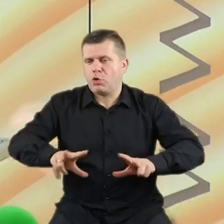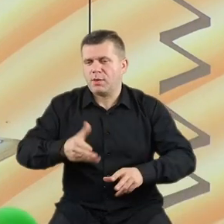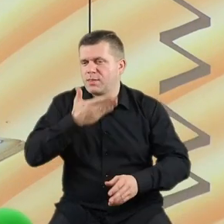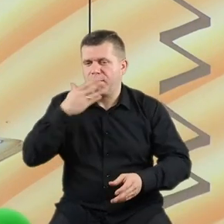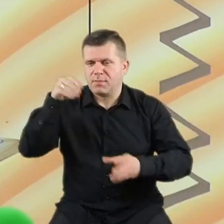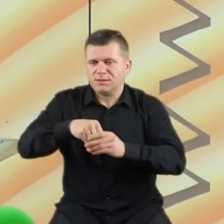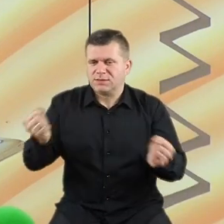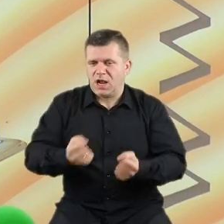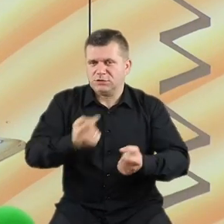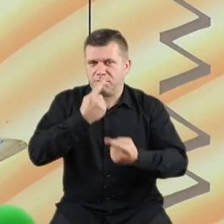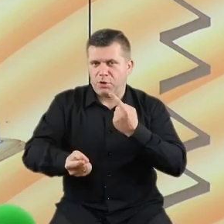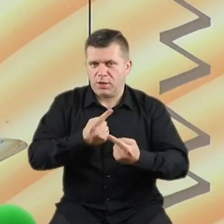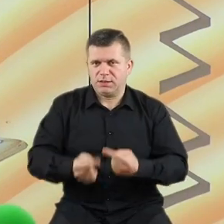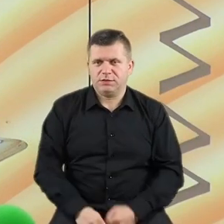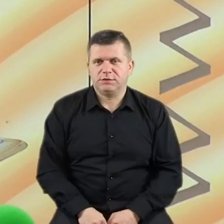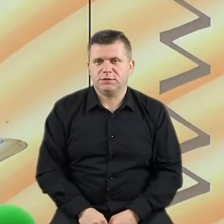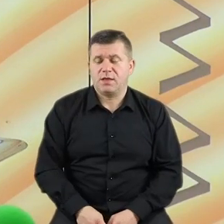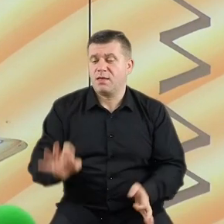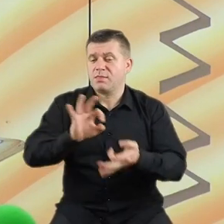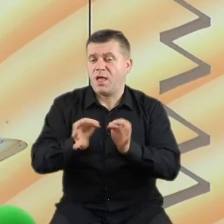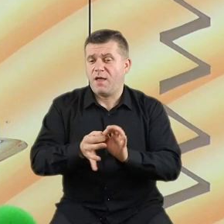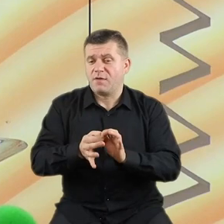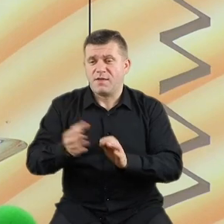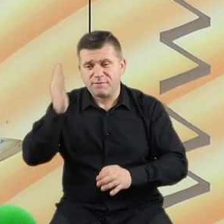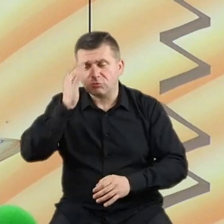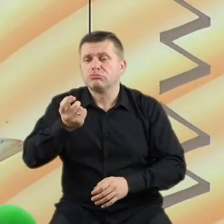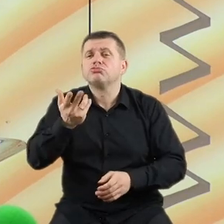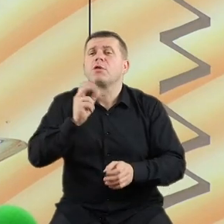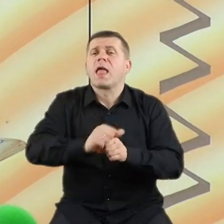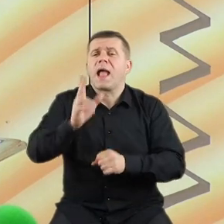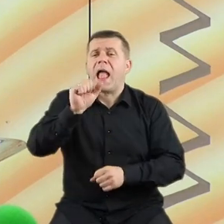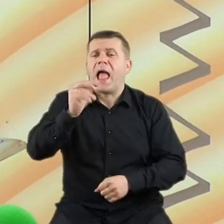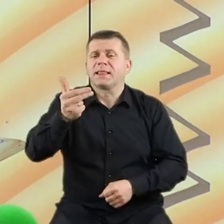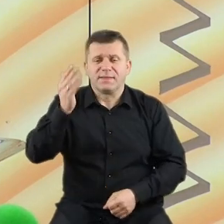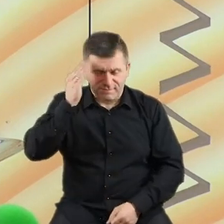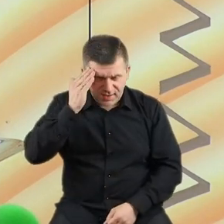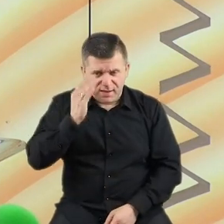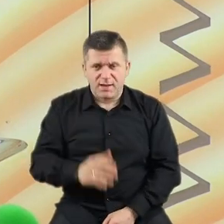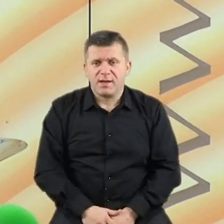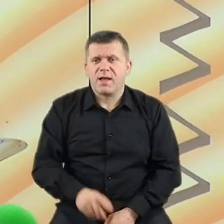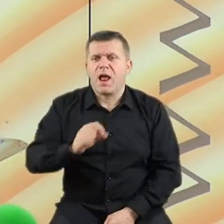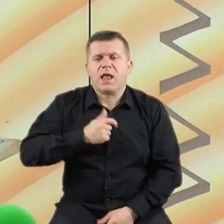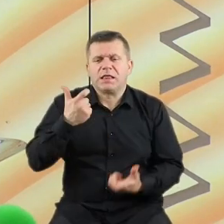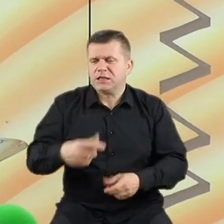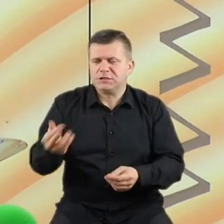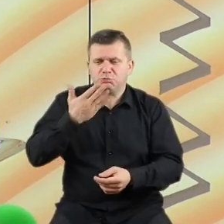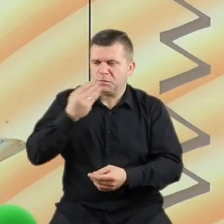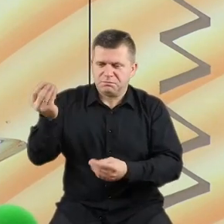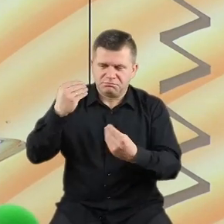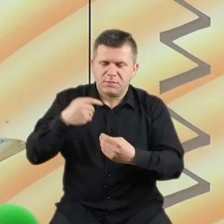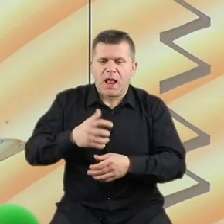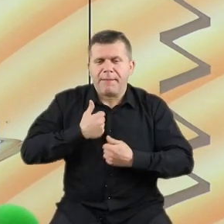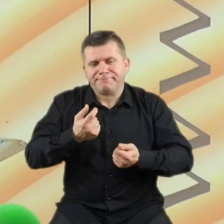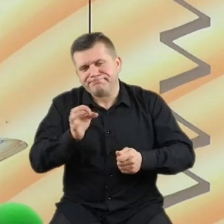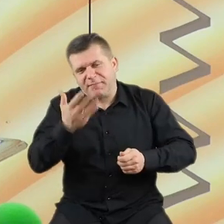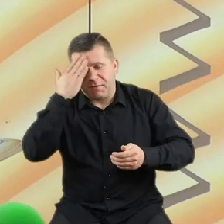była zaangażowana politycznie i nawet jeśli oczywiście wiedzieli, czym jest Katyń, bo każdy człowiek wiedział, czym jest Katyń, ale mnie nie mówili pewnie, żeby